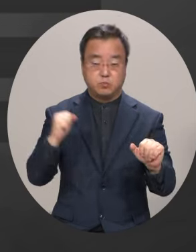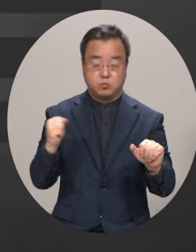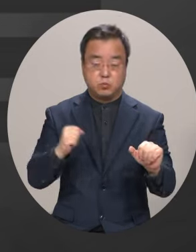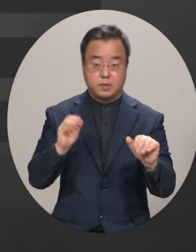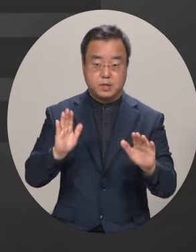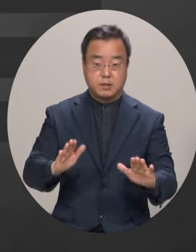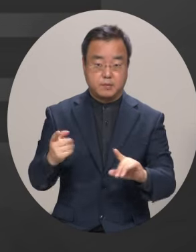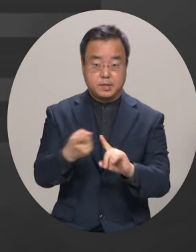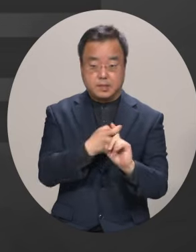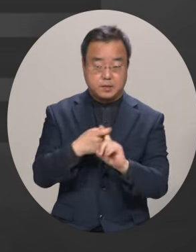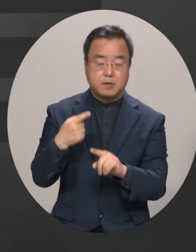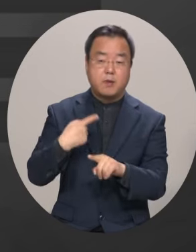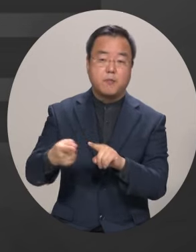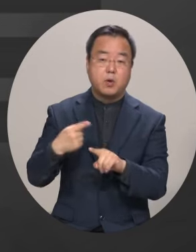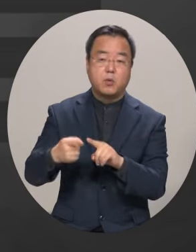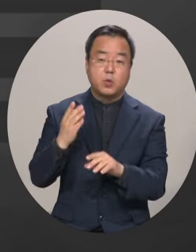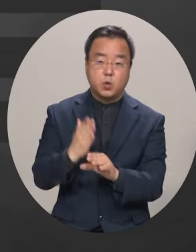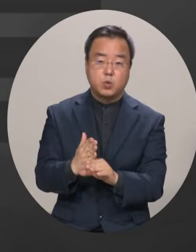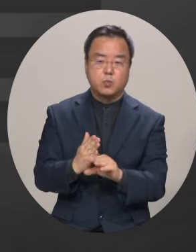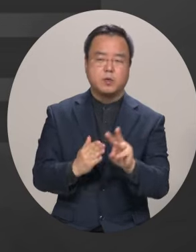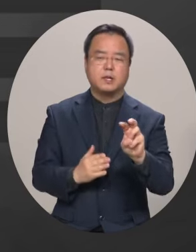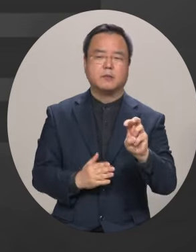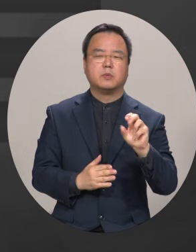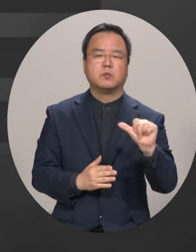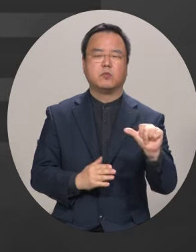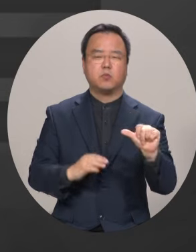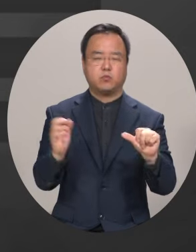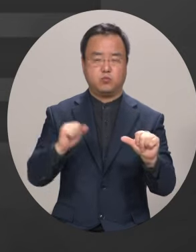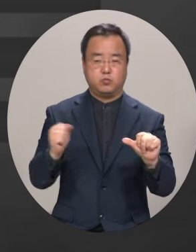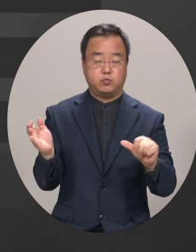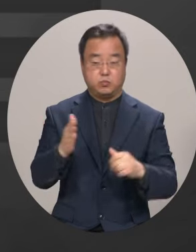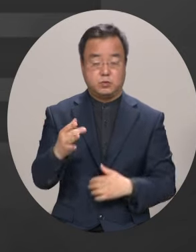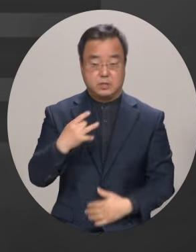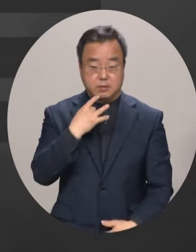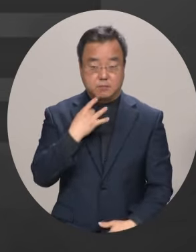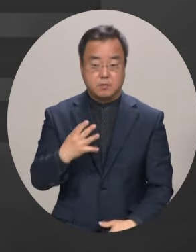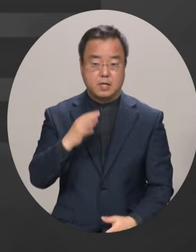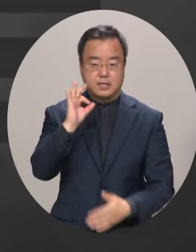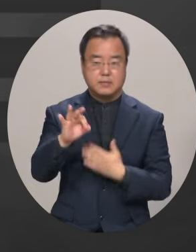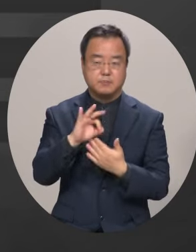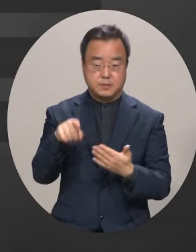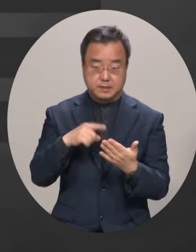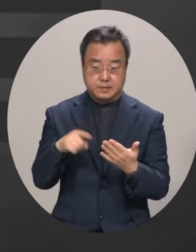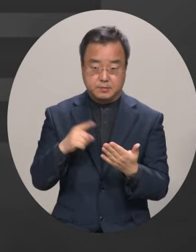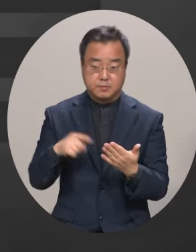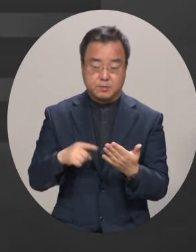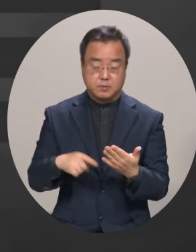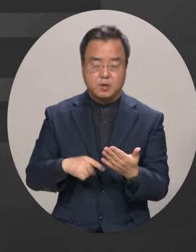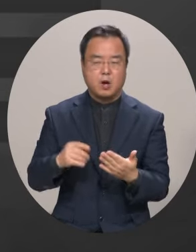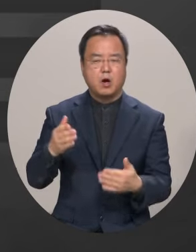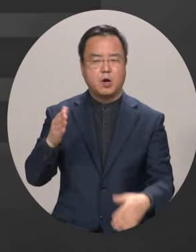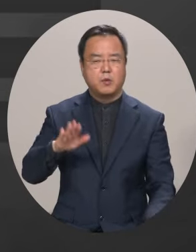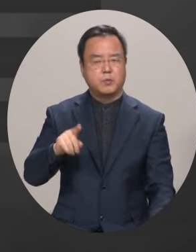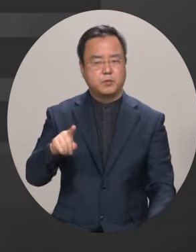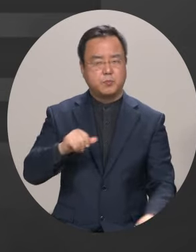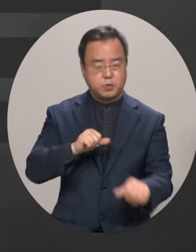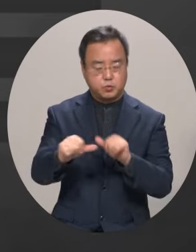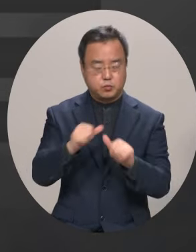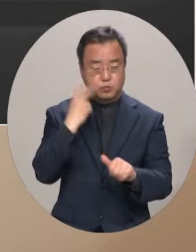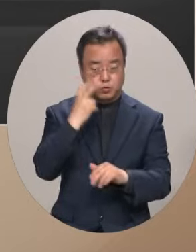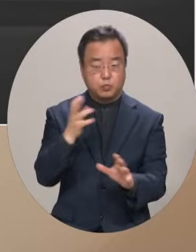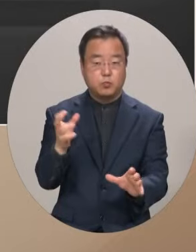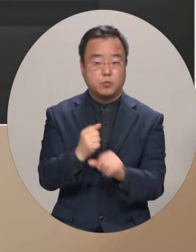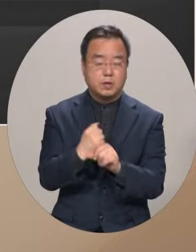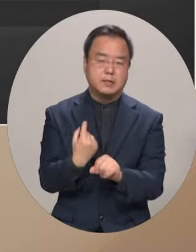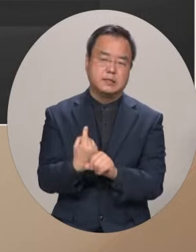병에서는 35% 나타났습니다 그래서 가채점 결과이긴 하지만은 이러한 설문 조사를 통해서 봤을 때 지난해